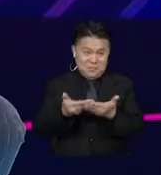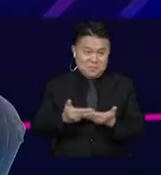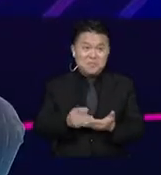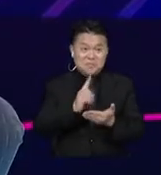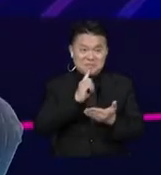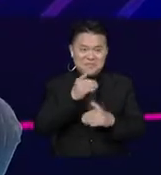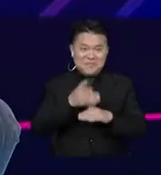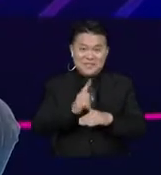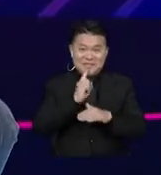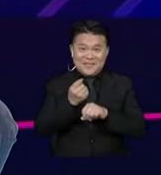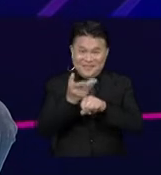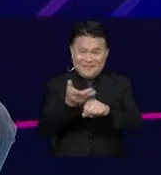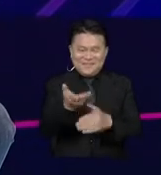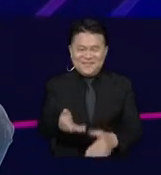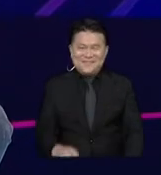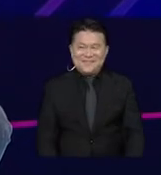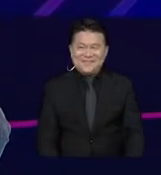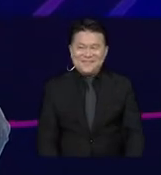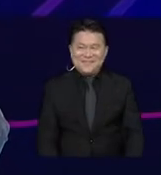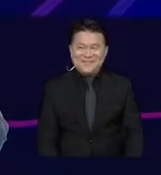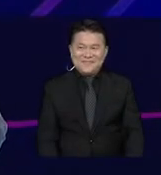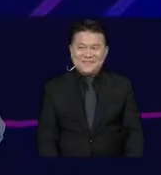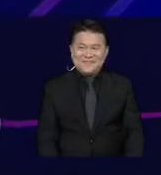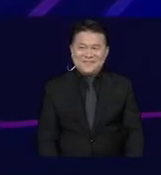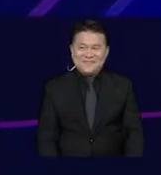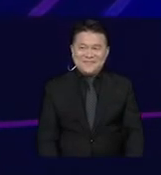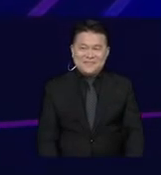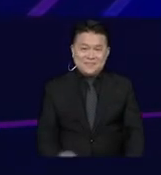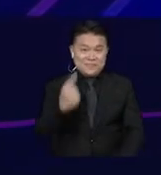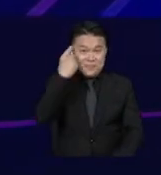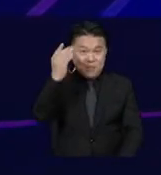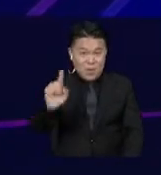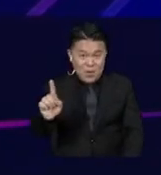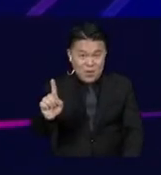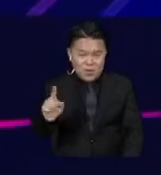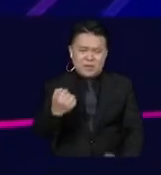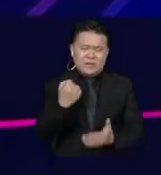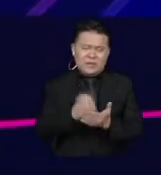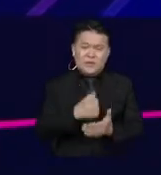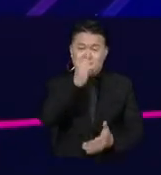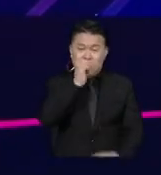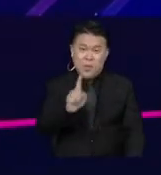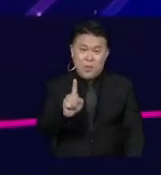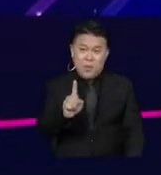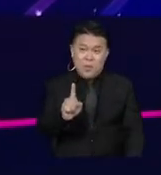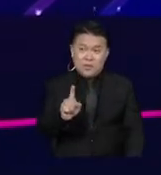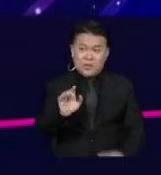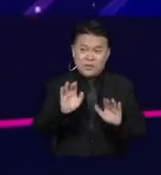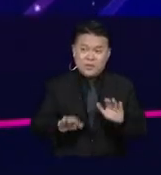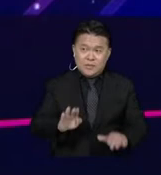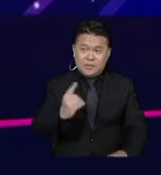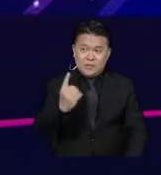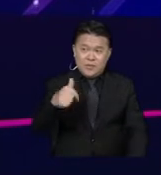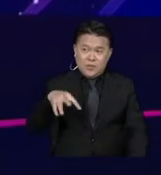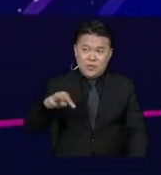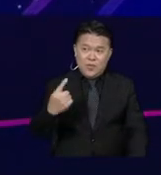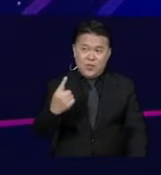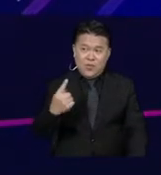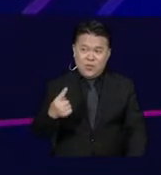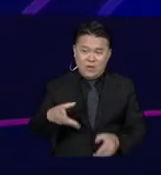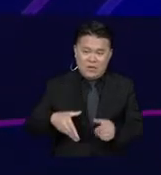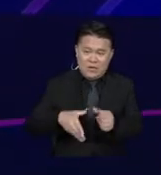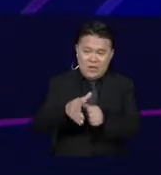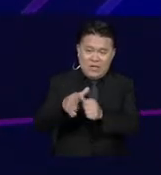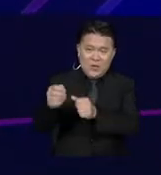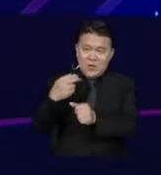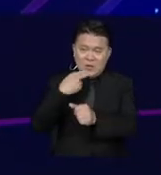먼저 감사의 말씀부터 전했습니다. 자, 질문 보죠. 안타깝게도 보노보는 사륙하지 않고